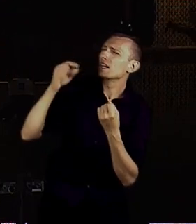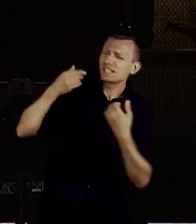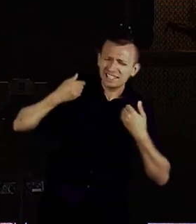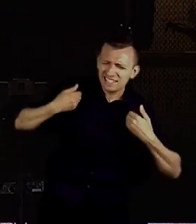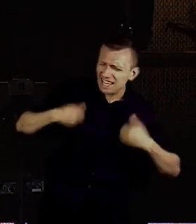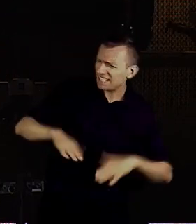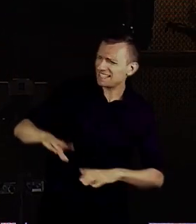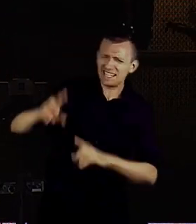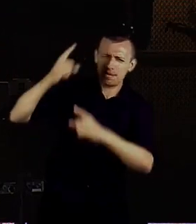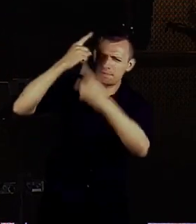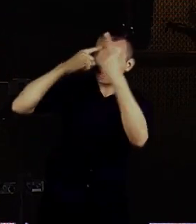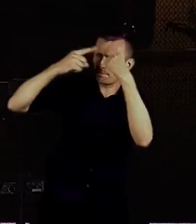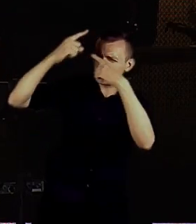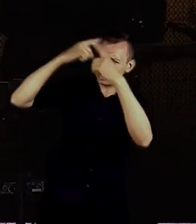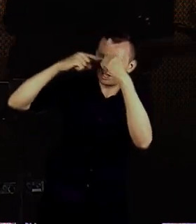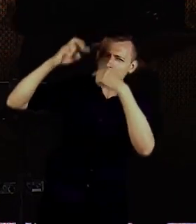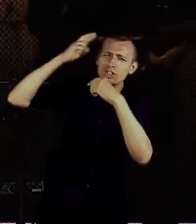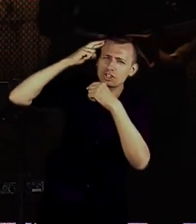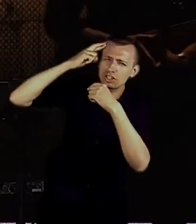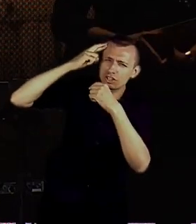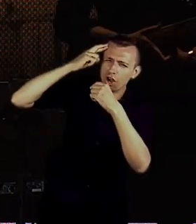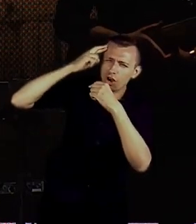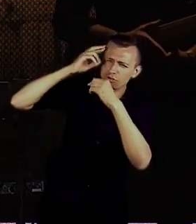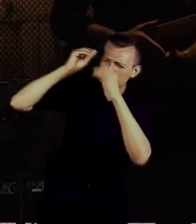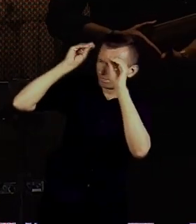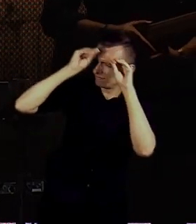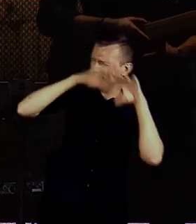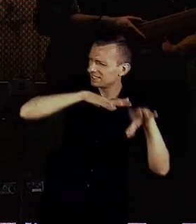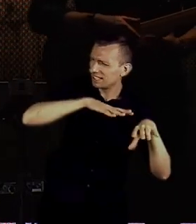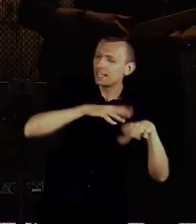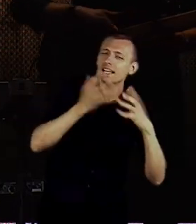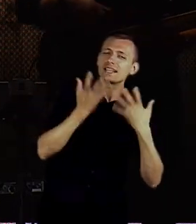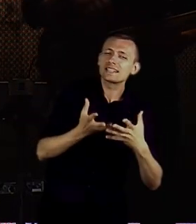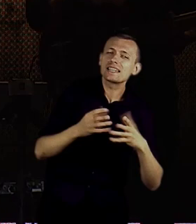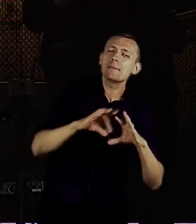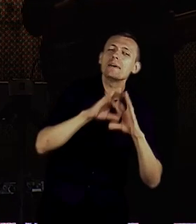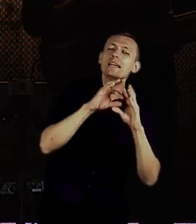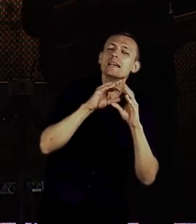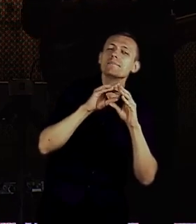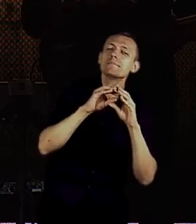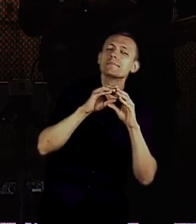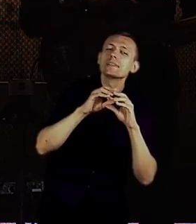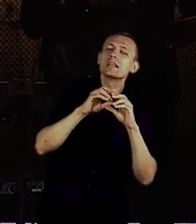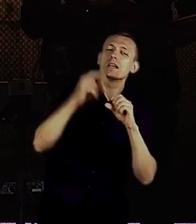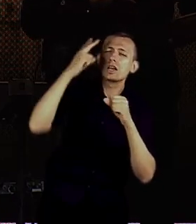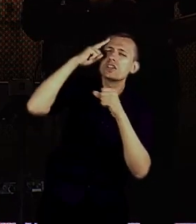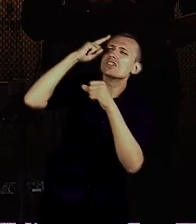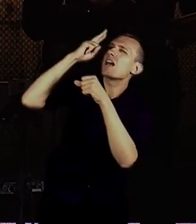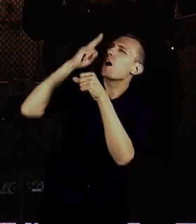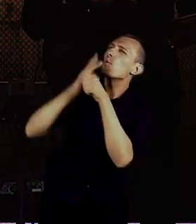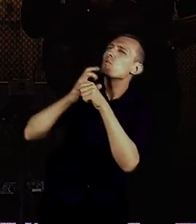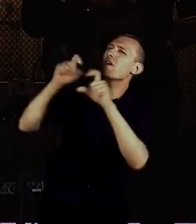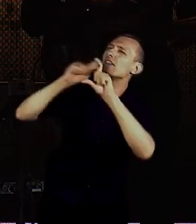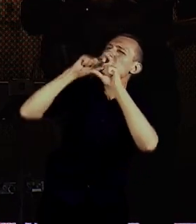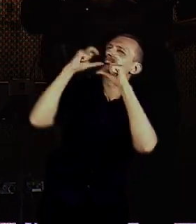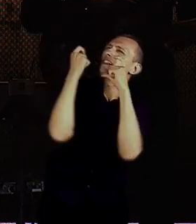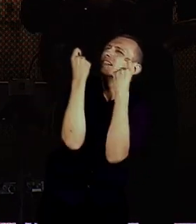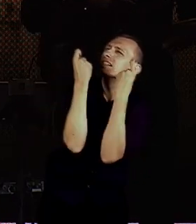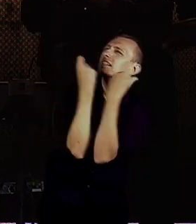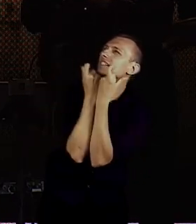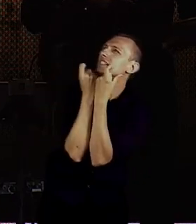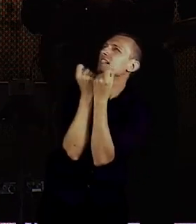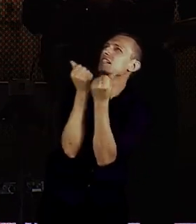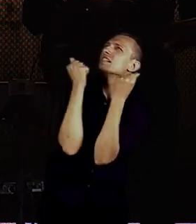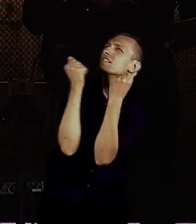ale swoją całą ufność położyć w tobie, mając tę świadomość, że ty,